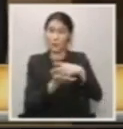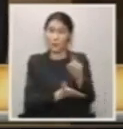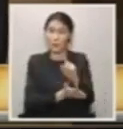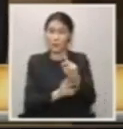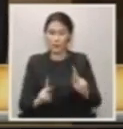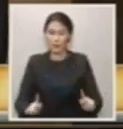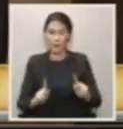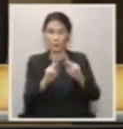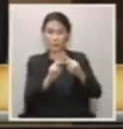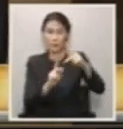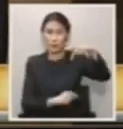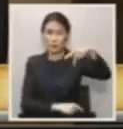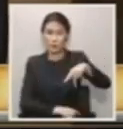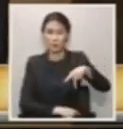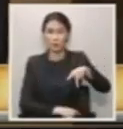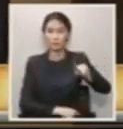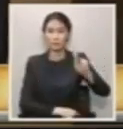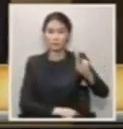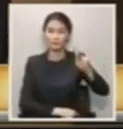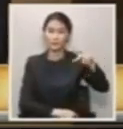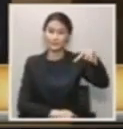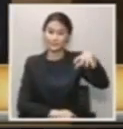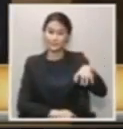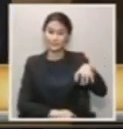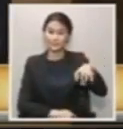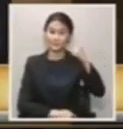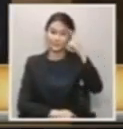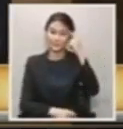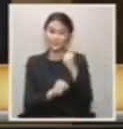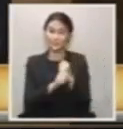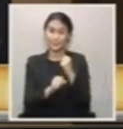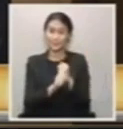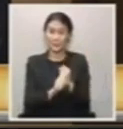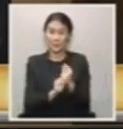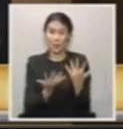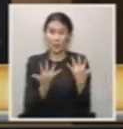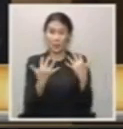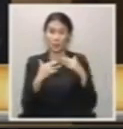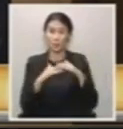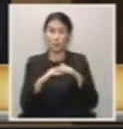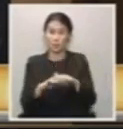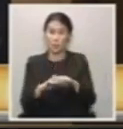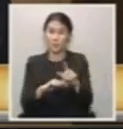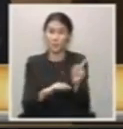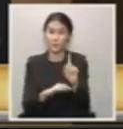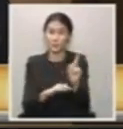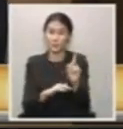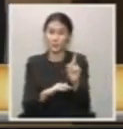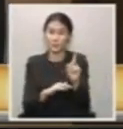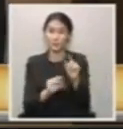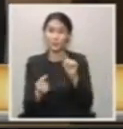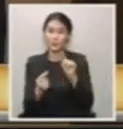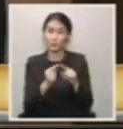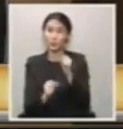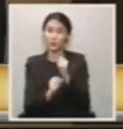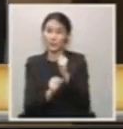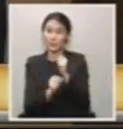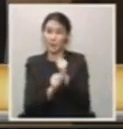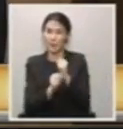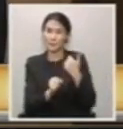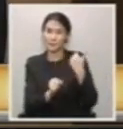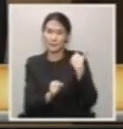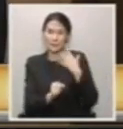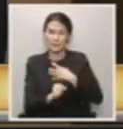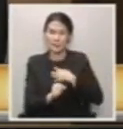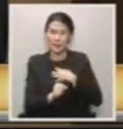การพัฒนาสังคมและความมั่นคงของมนุษย์ได้ทำงานบูรณาการกันนะครับในงานที่ทำเพื่อเ